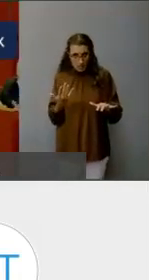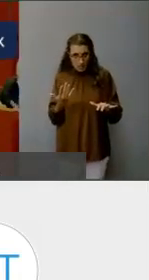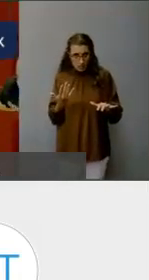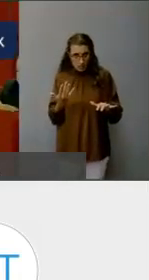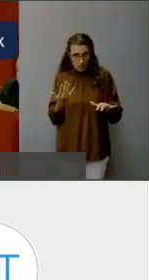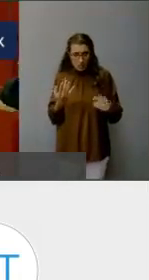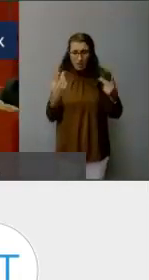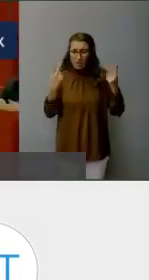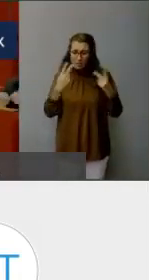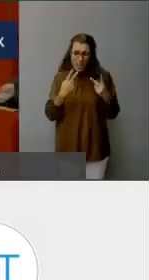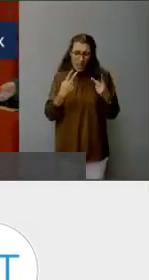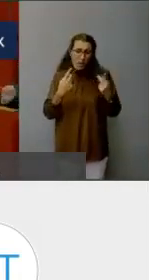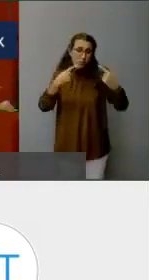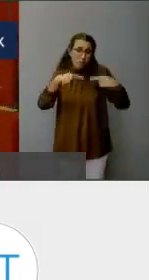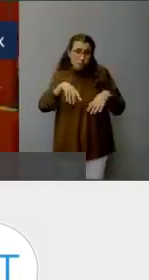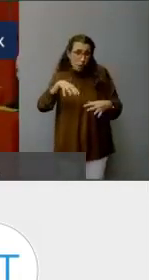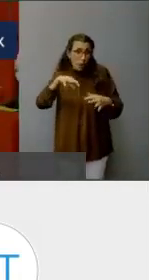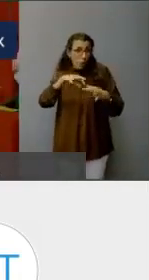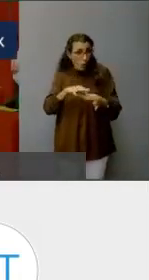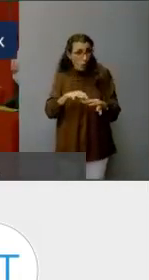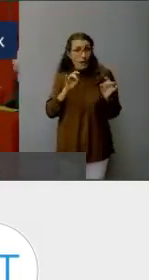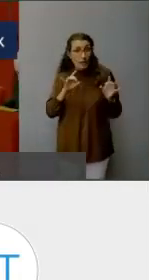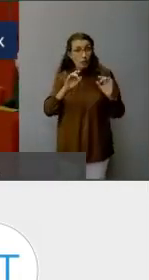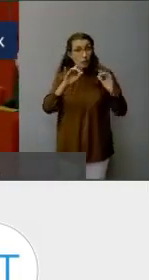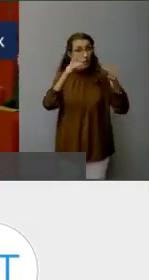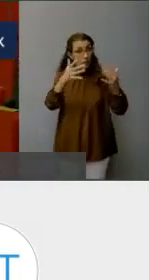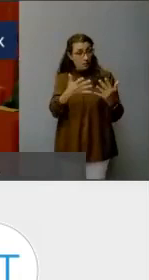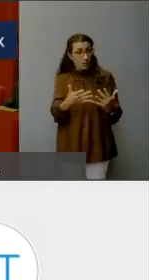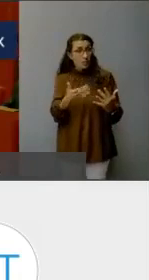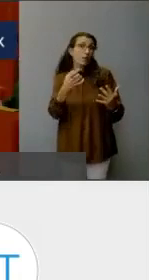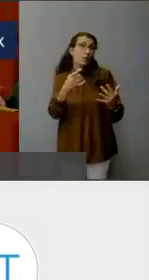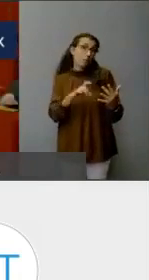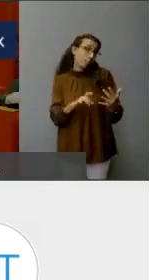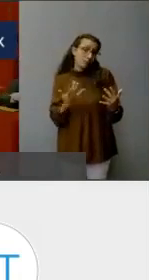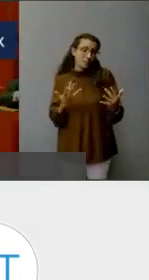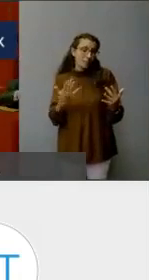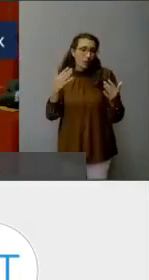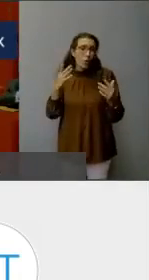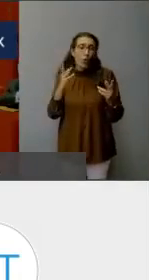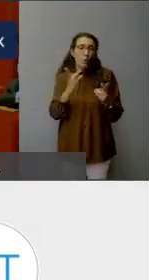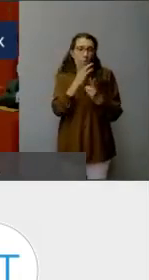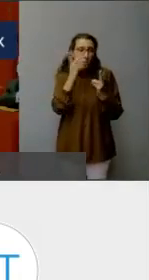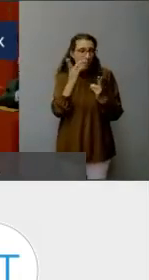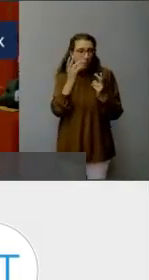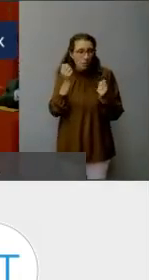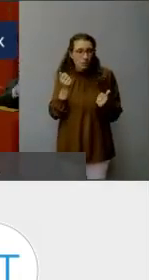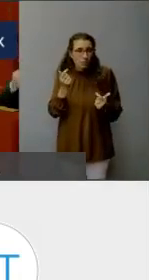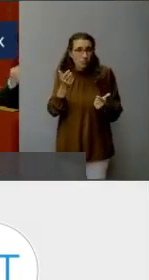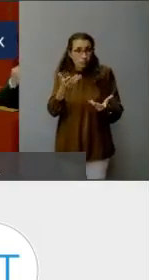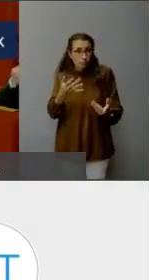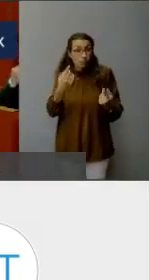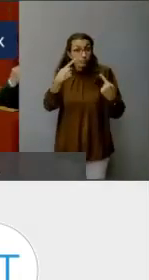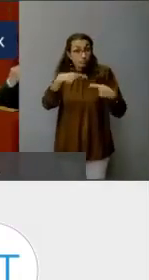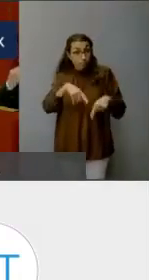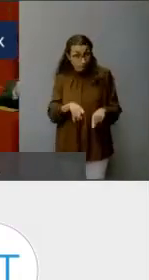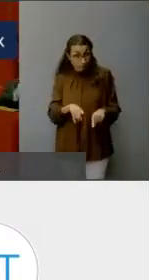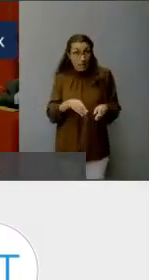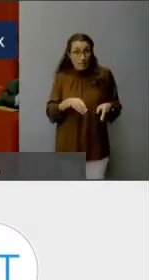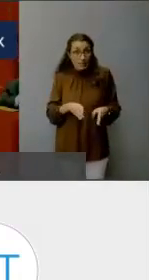pandemica che ha inevitabilmente assestato un ulteriore duro colpo a questo trend